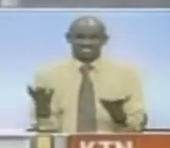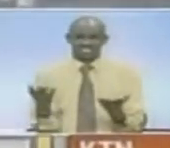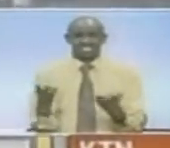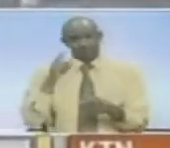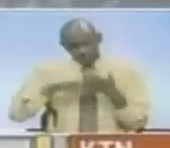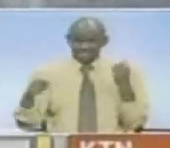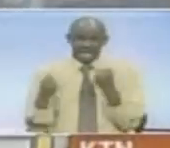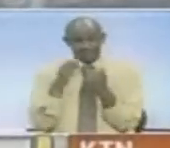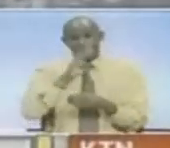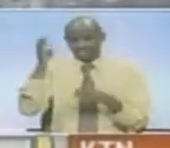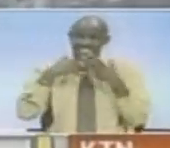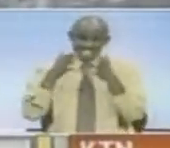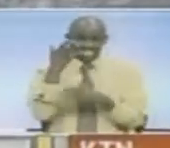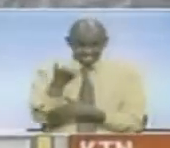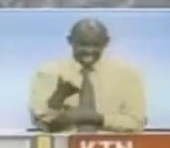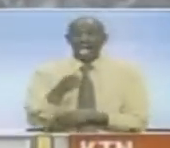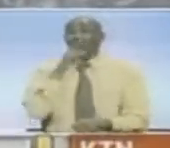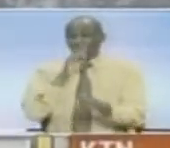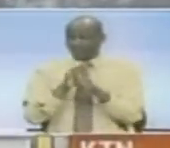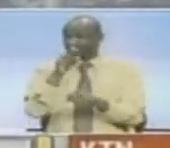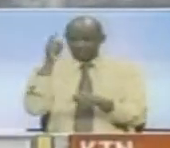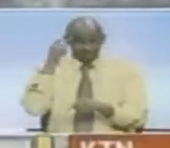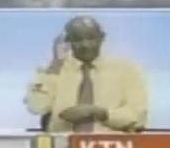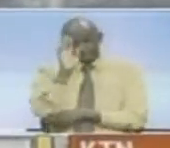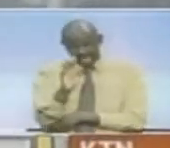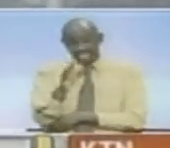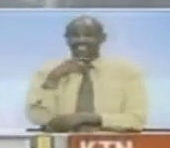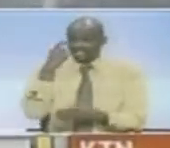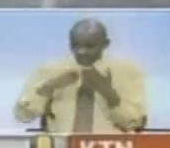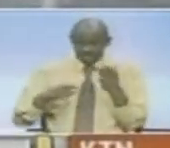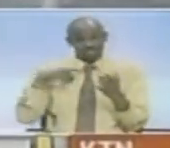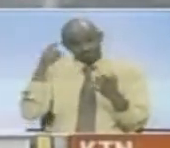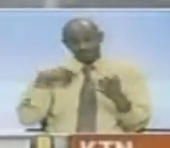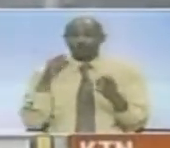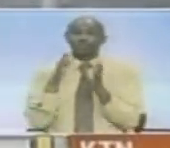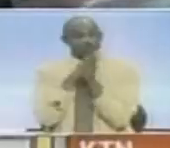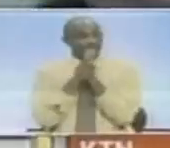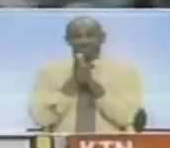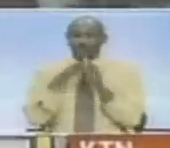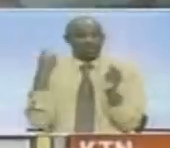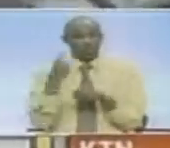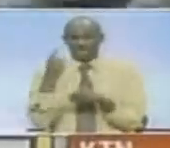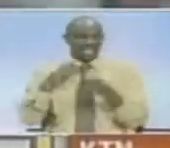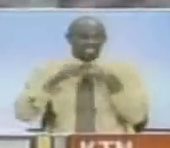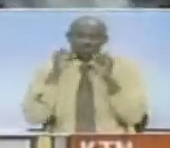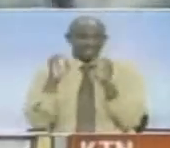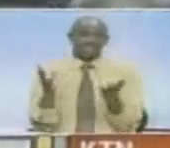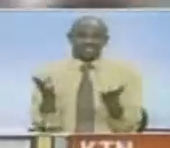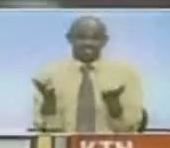Shambulizi la Westgate na ahadi za serikali yako zilionekana kama hekaya za abunuwasi.